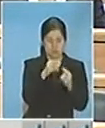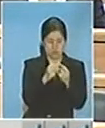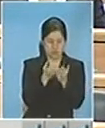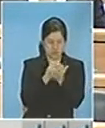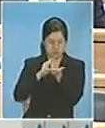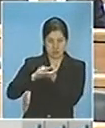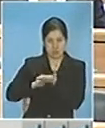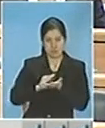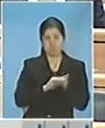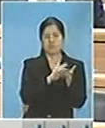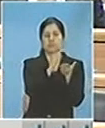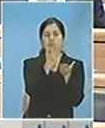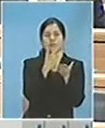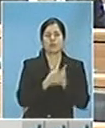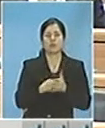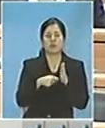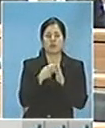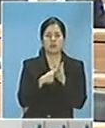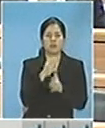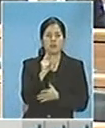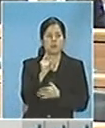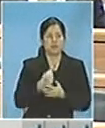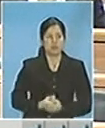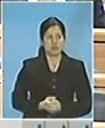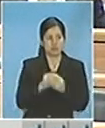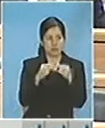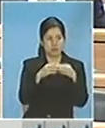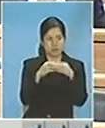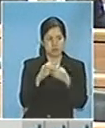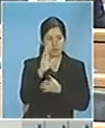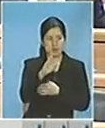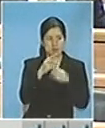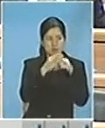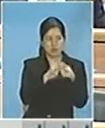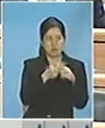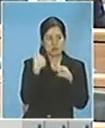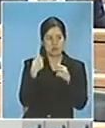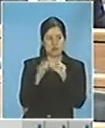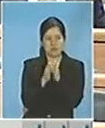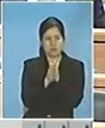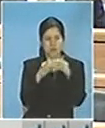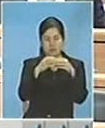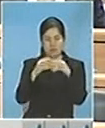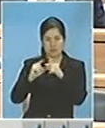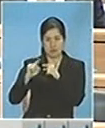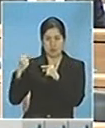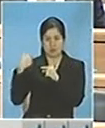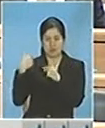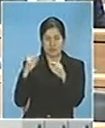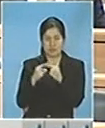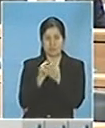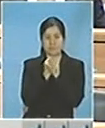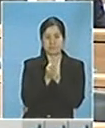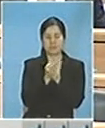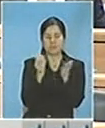ายเนื่องจากว่าเห็นว่าภาคเอกชนและกลุ่มต่างๆนั้นมีส่วนในการช่วยอนุ